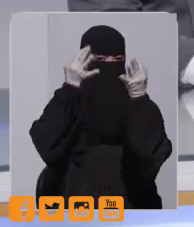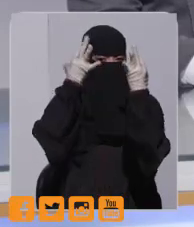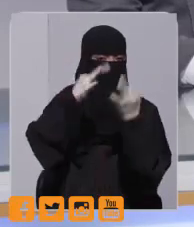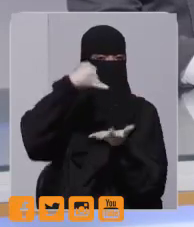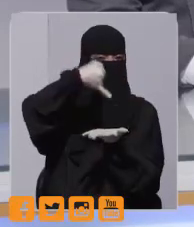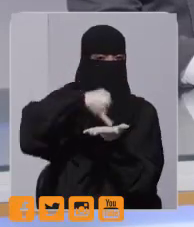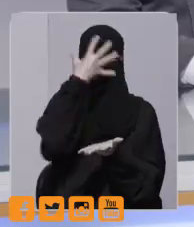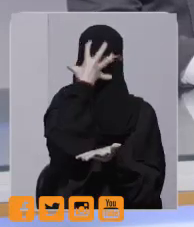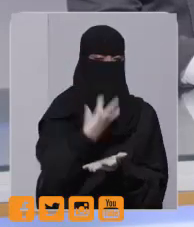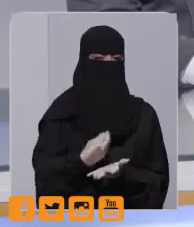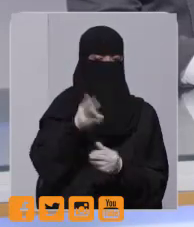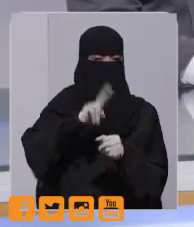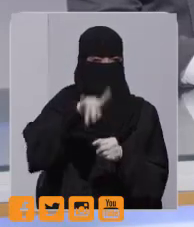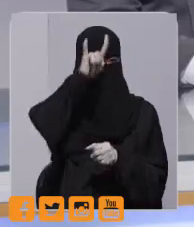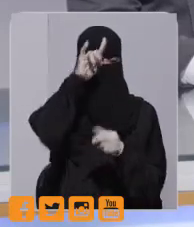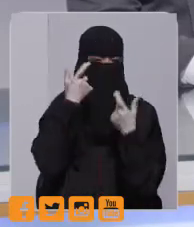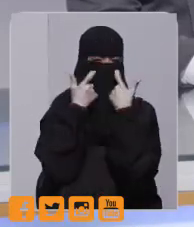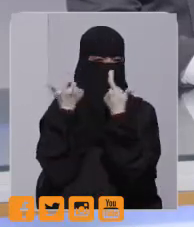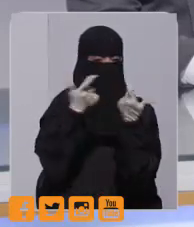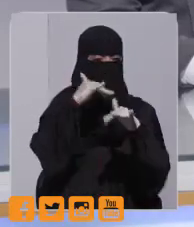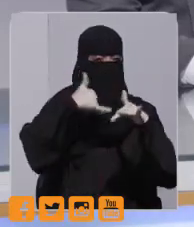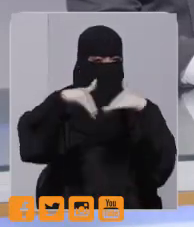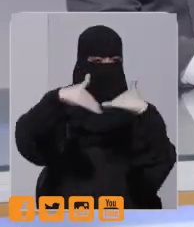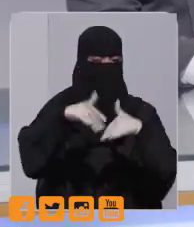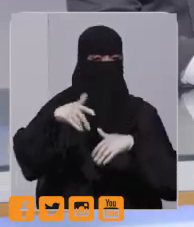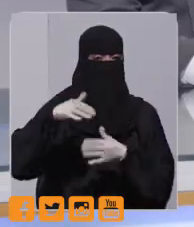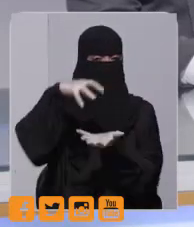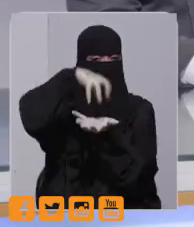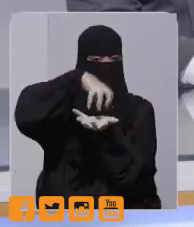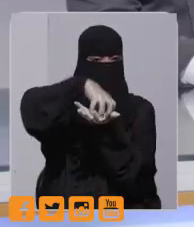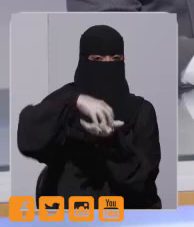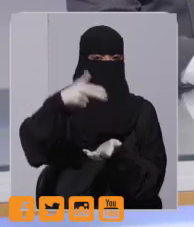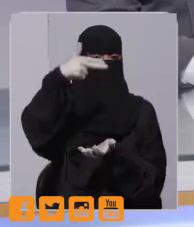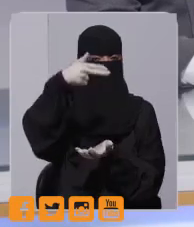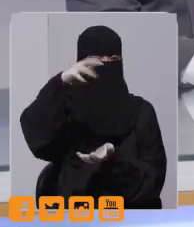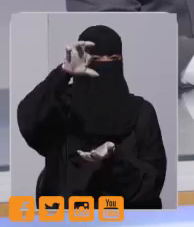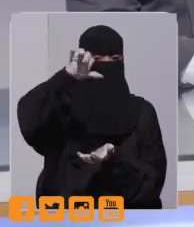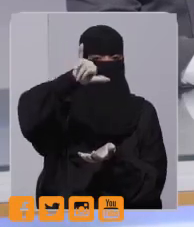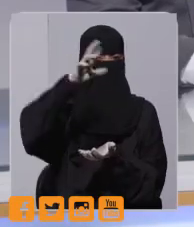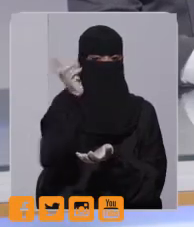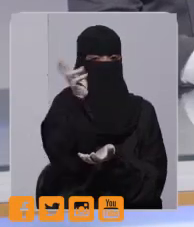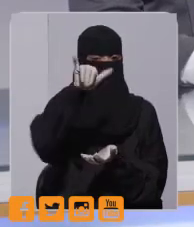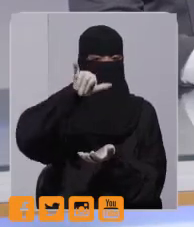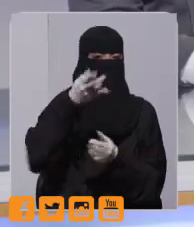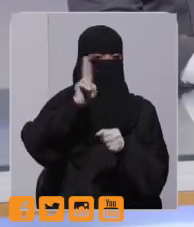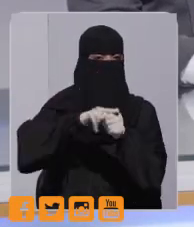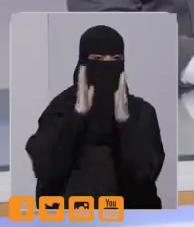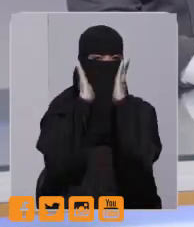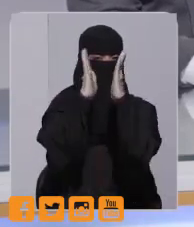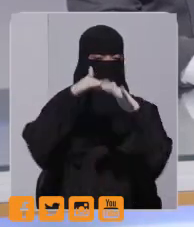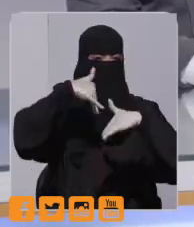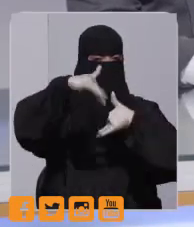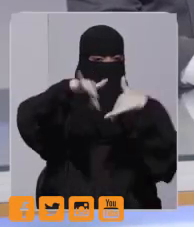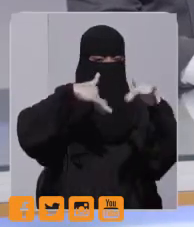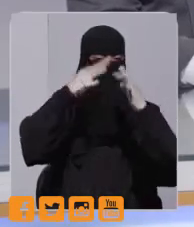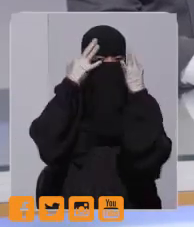المحافظ بالماضي اطلع على مسار الطريق الغويزي جوله الشفاء ومنحدراتها متعرفا على اتجاهات الطريق من جهه